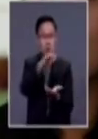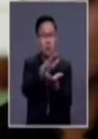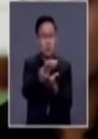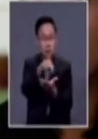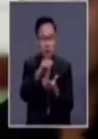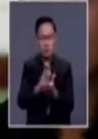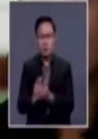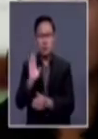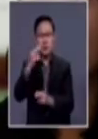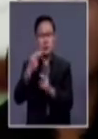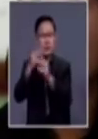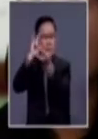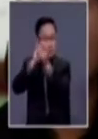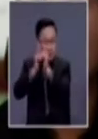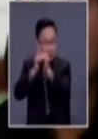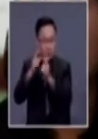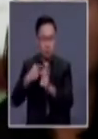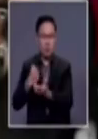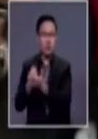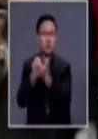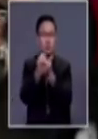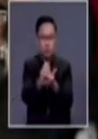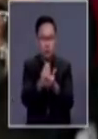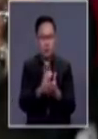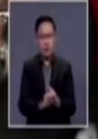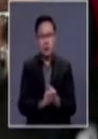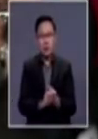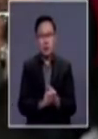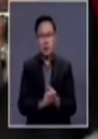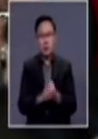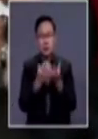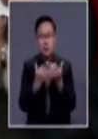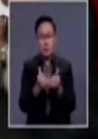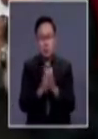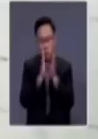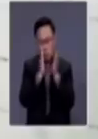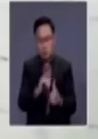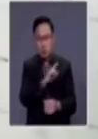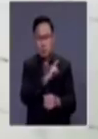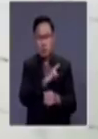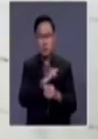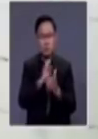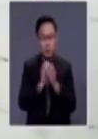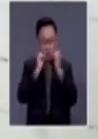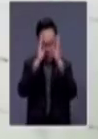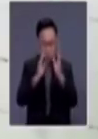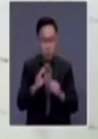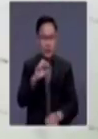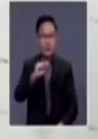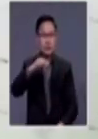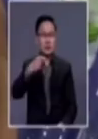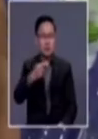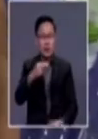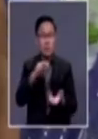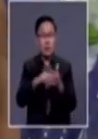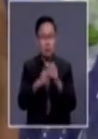าร์ทเนอร์หรือว่าเรียกสั้นๆว่า SP นะคะน้อง SP เนี่ยก็จะเป็นน้องที่เป็นรุ่นใหม่ไฟแรงนะคะเข้าโครงการ Connect